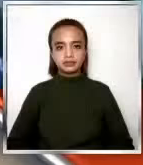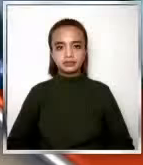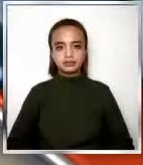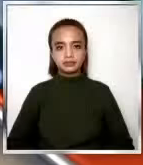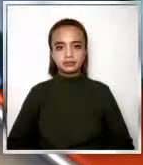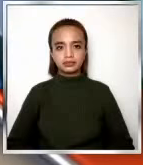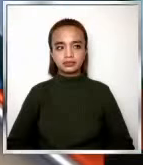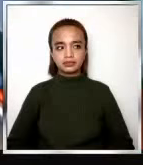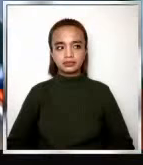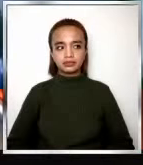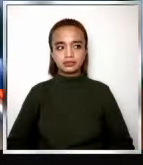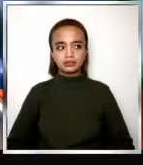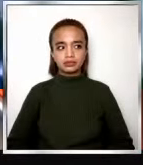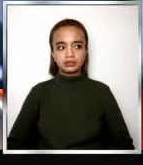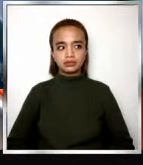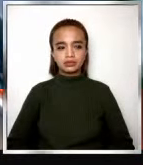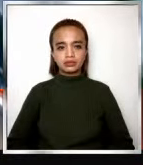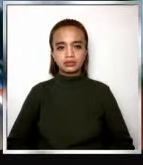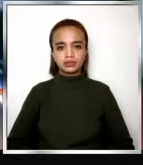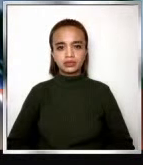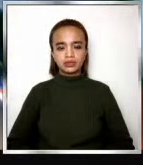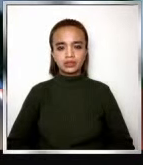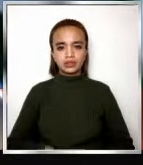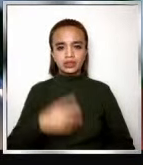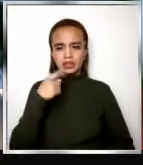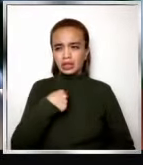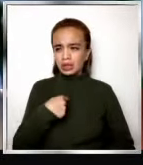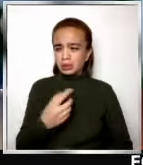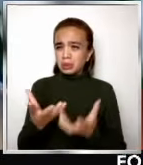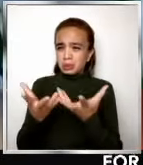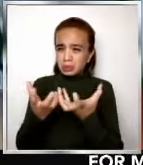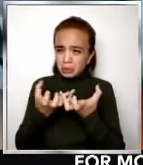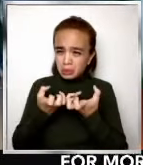Ayaw akong mamatay! Gusto ko ba magpasaya ng tao?